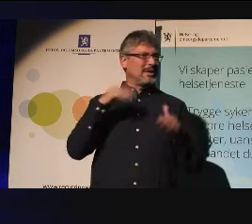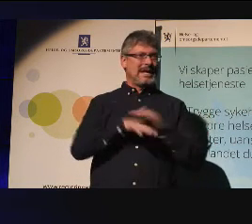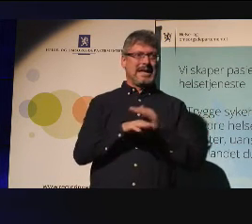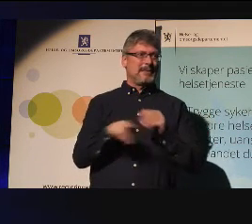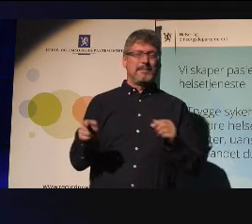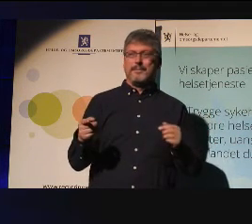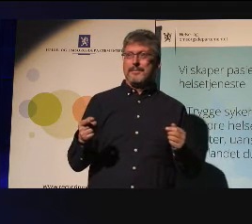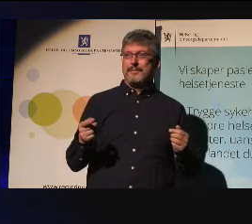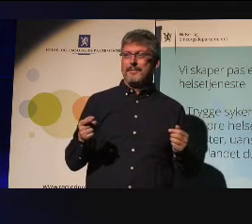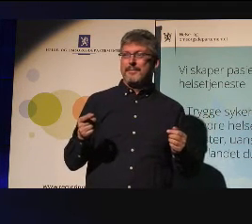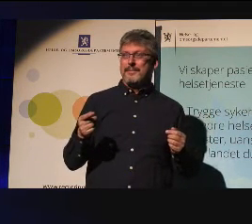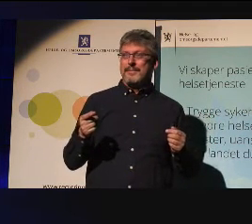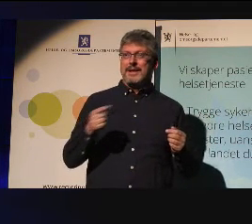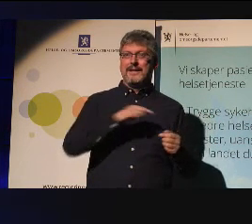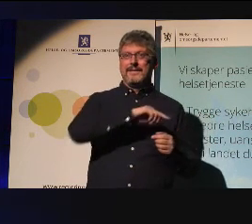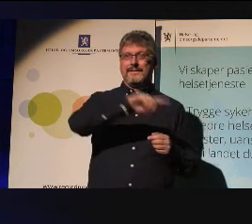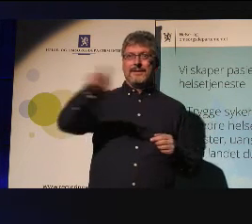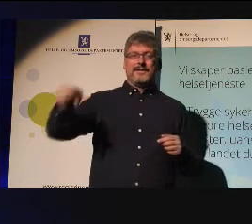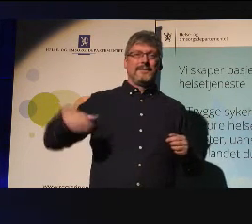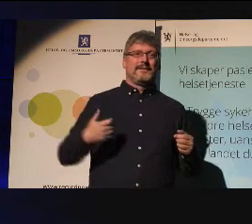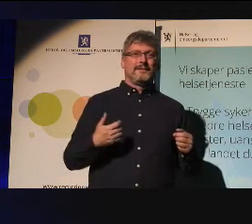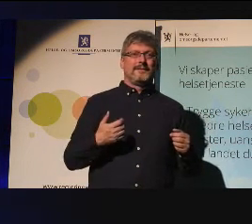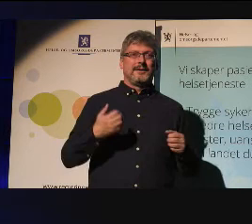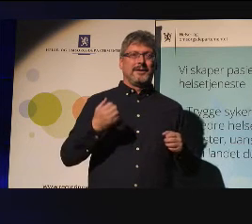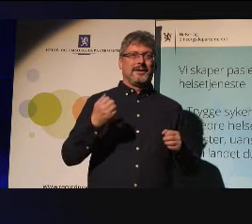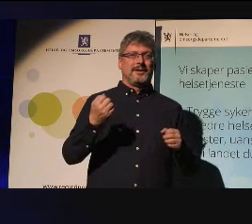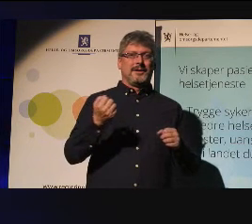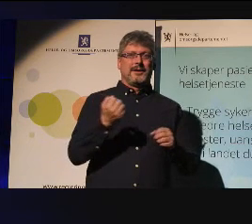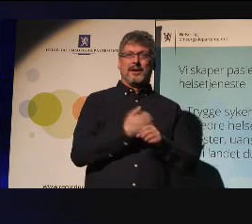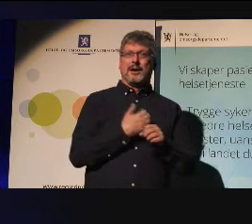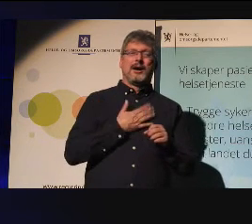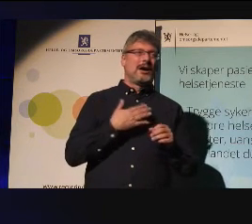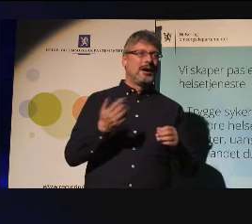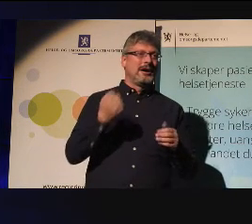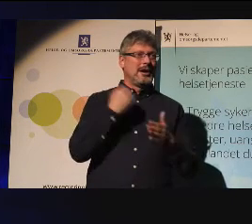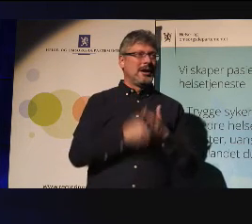som full av redskaper med hare og spisse.